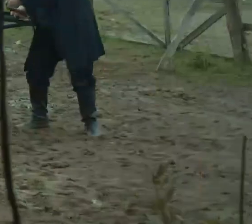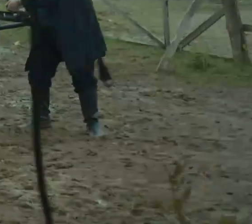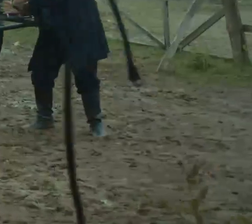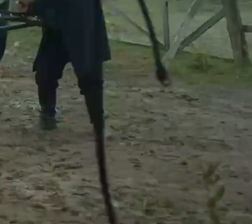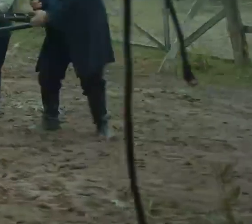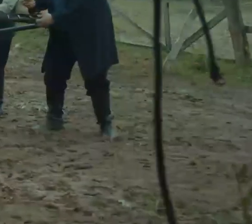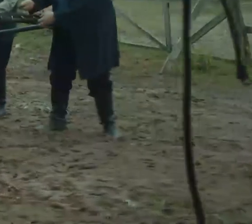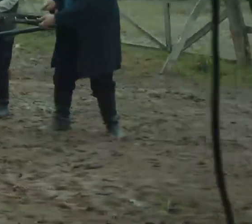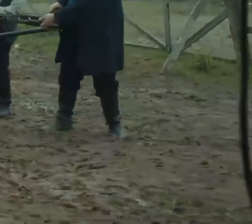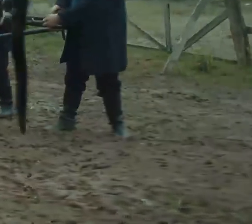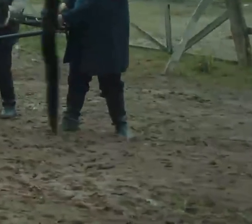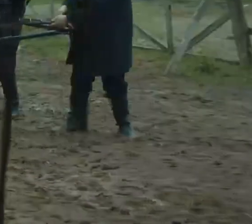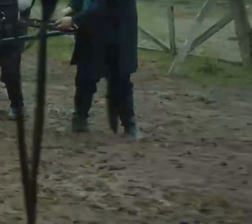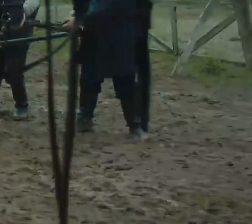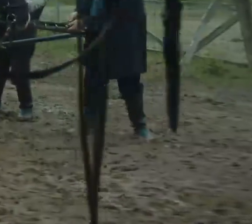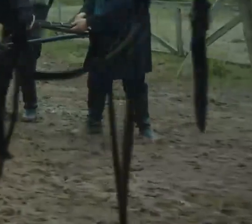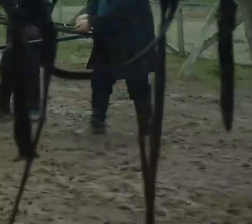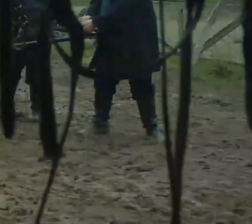adamla birlikte atları hazırlıyor.